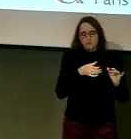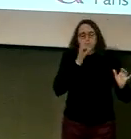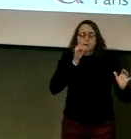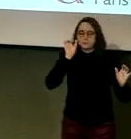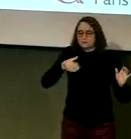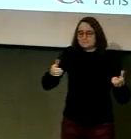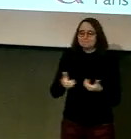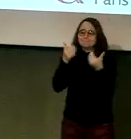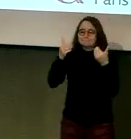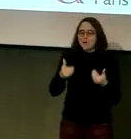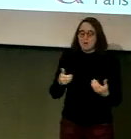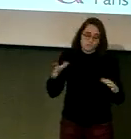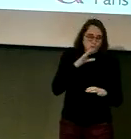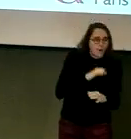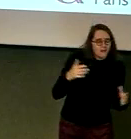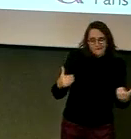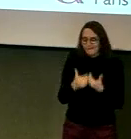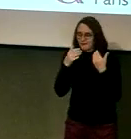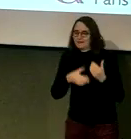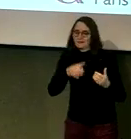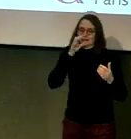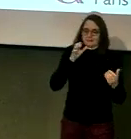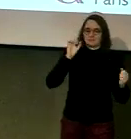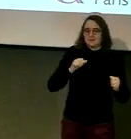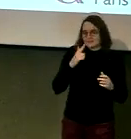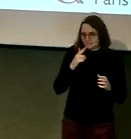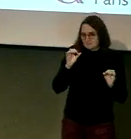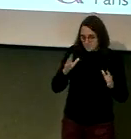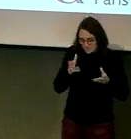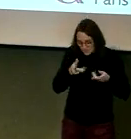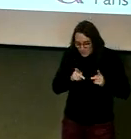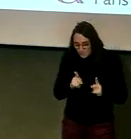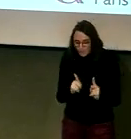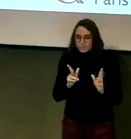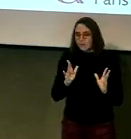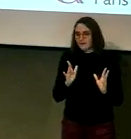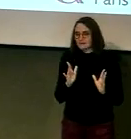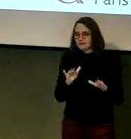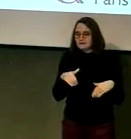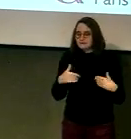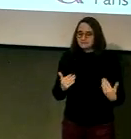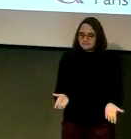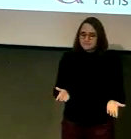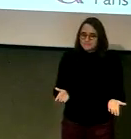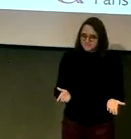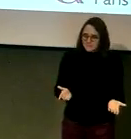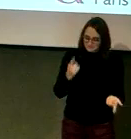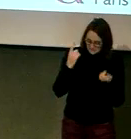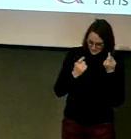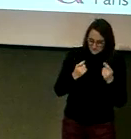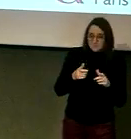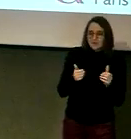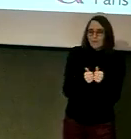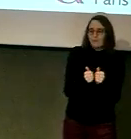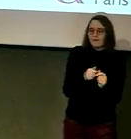toast, ça va, c'est pas de souci. Donc il a la permission et cette orientation. Et après, on se pose la question de la place du